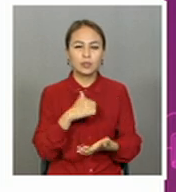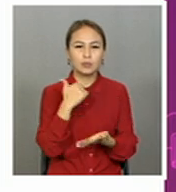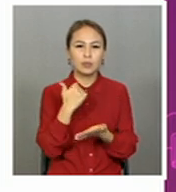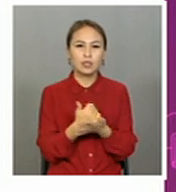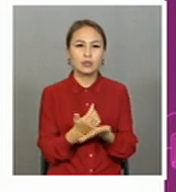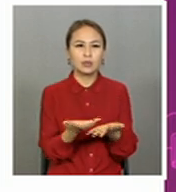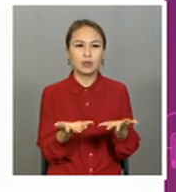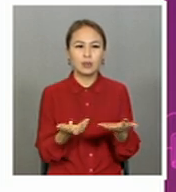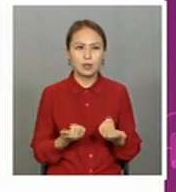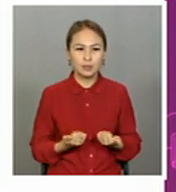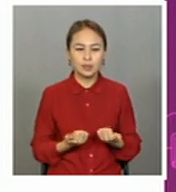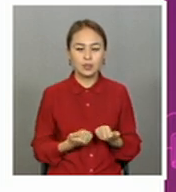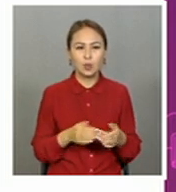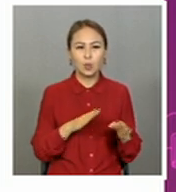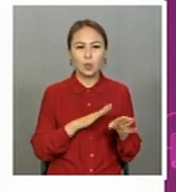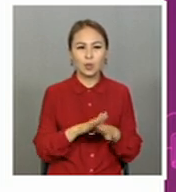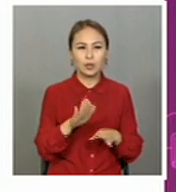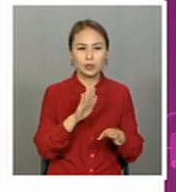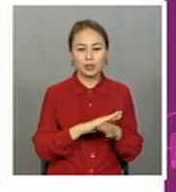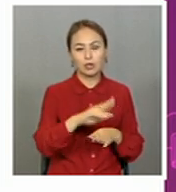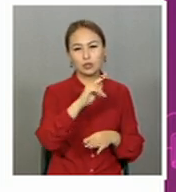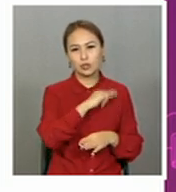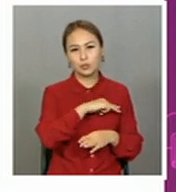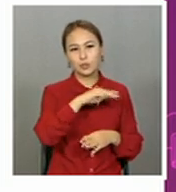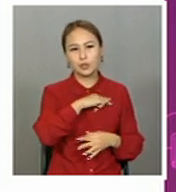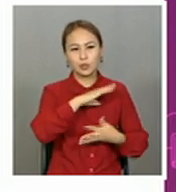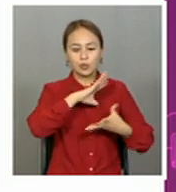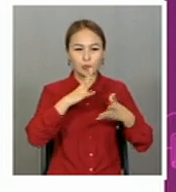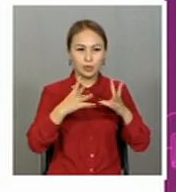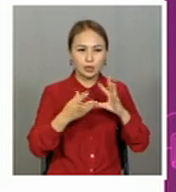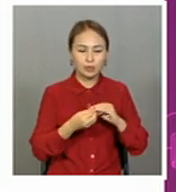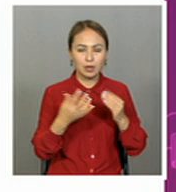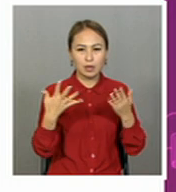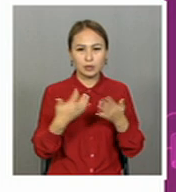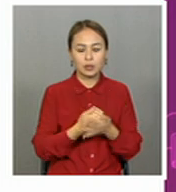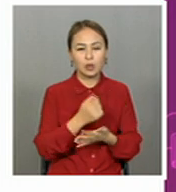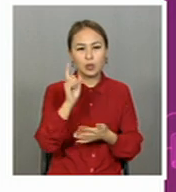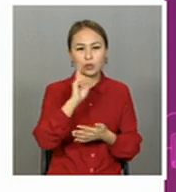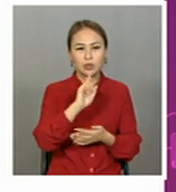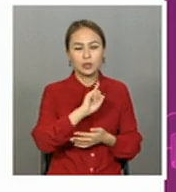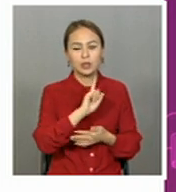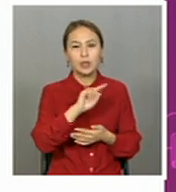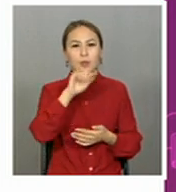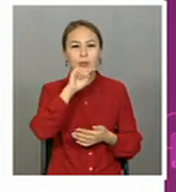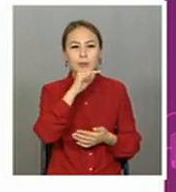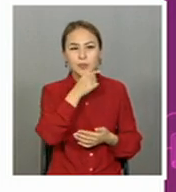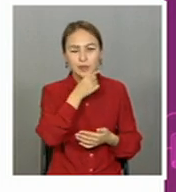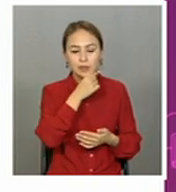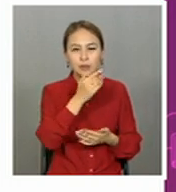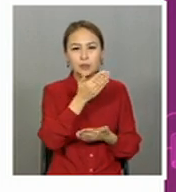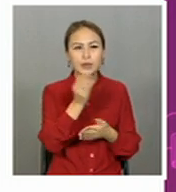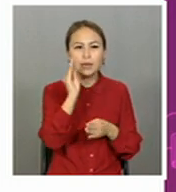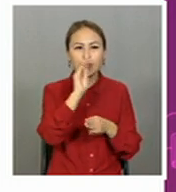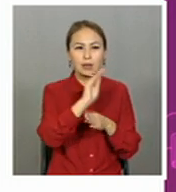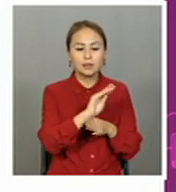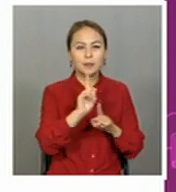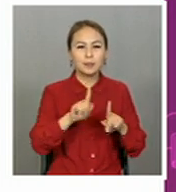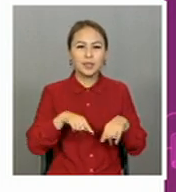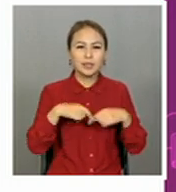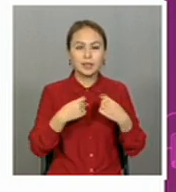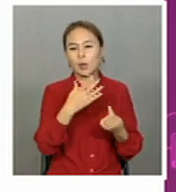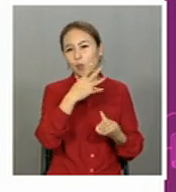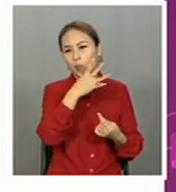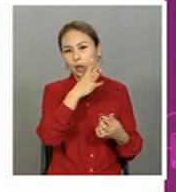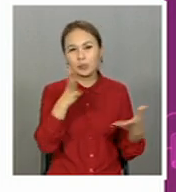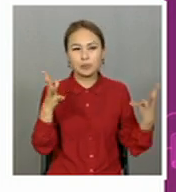аламыз. Орындалған жұмыстың көлемін анықтау үшін еңбек өнімділігін, яғни берілген уақыт